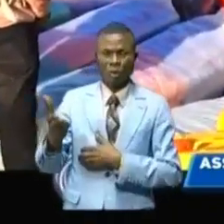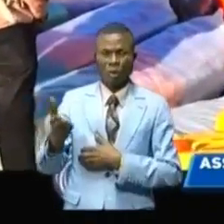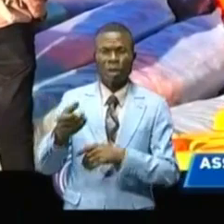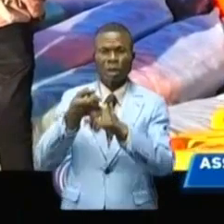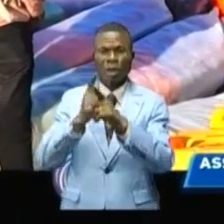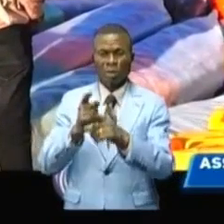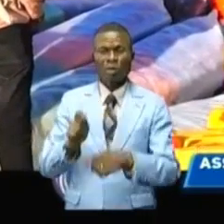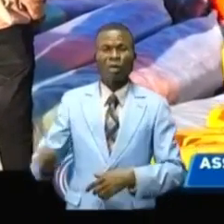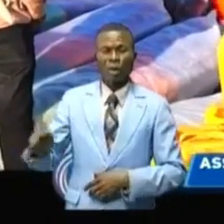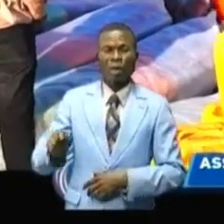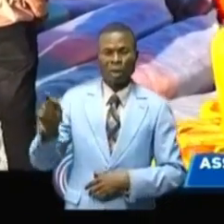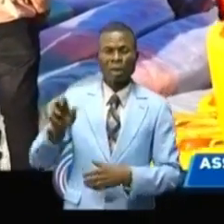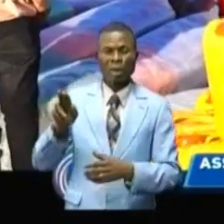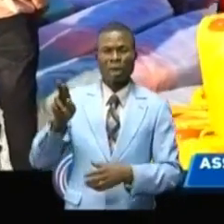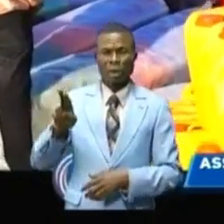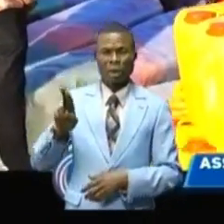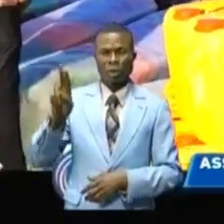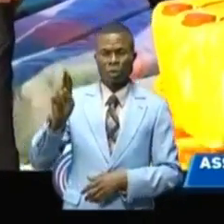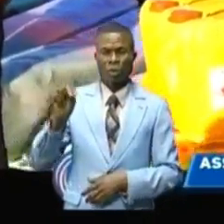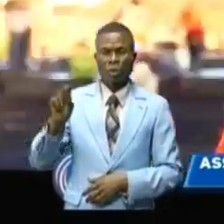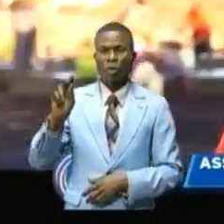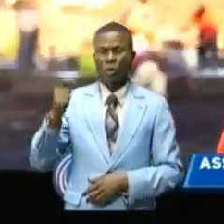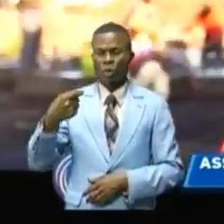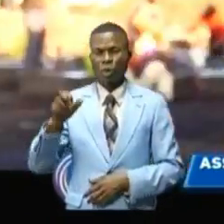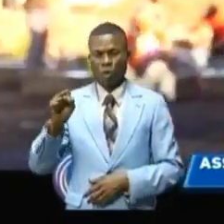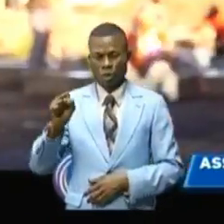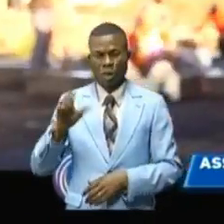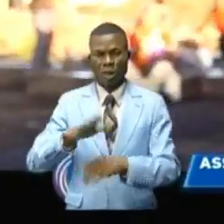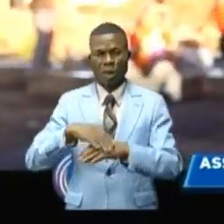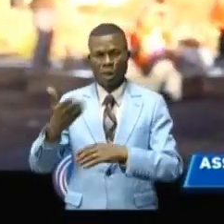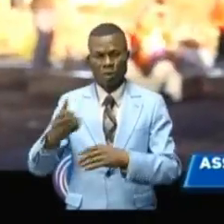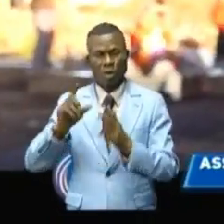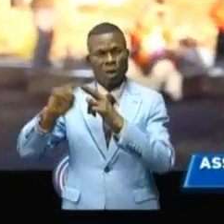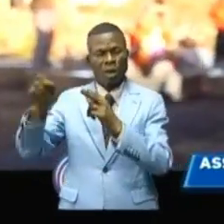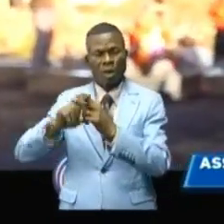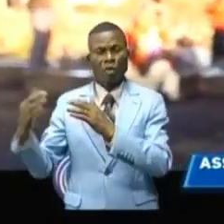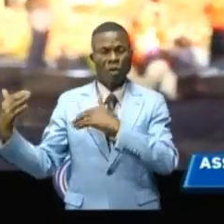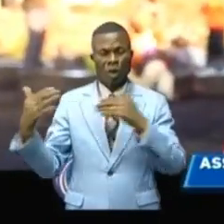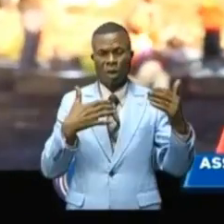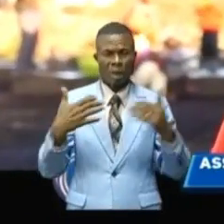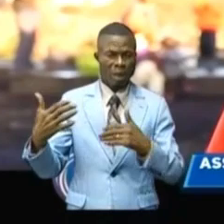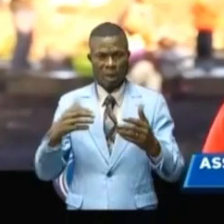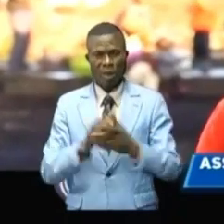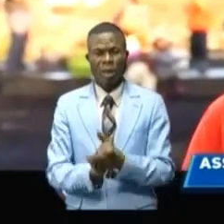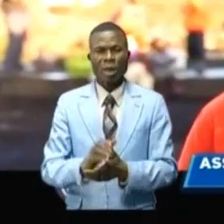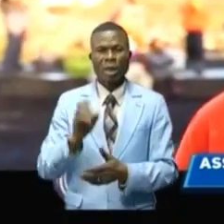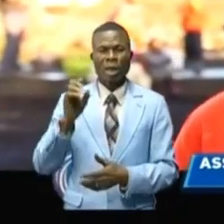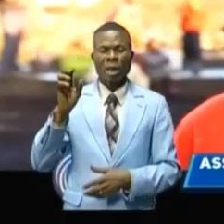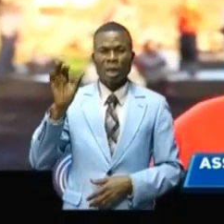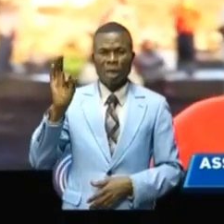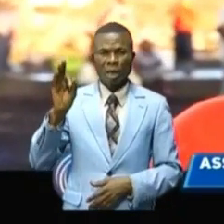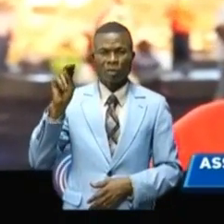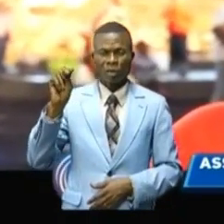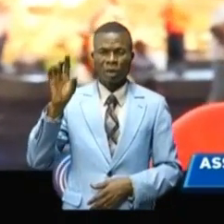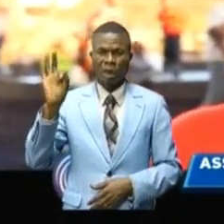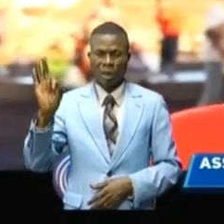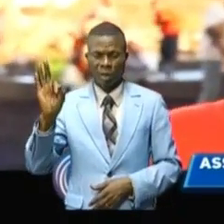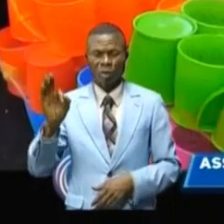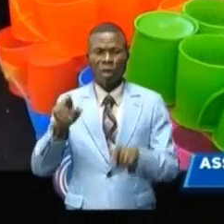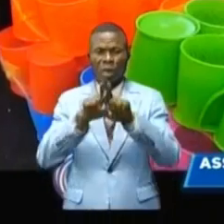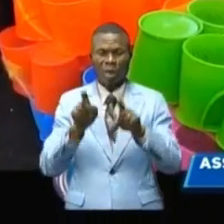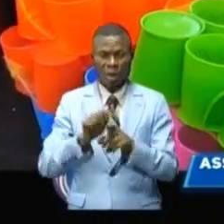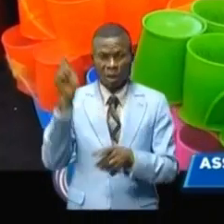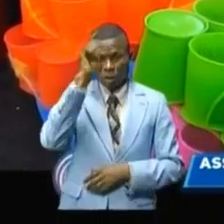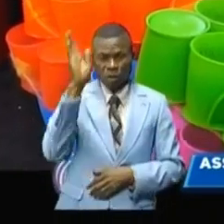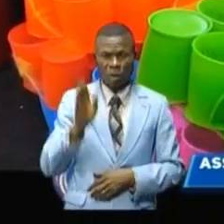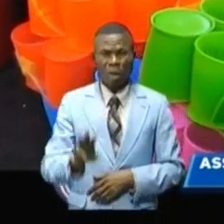territoires de Rutshuru, Masisi et Nyiragongo, après avoir fui le combat entre les FARDC et les terroristes du M23,